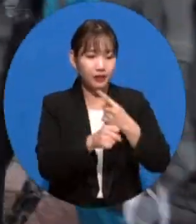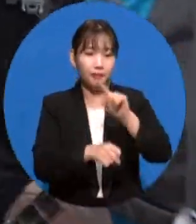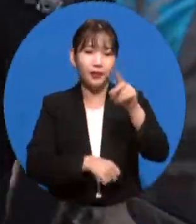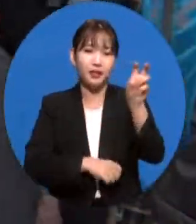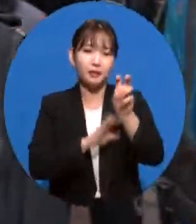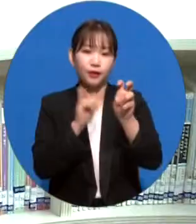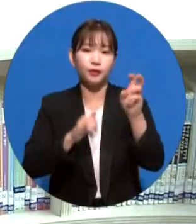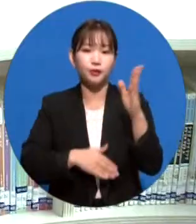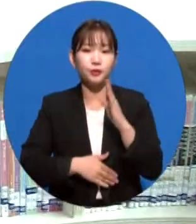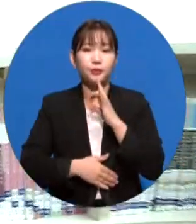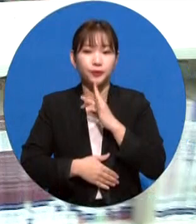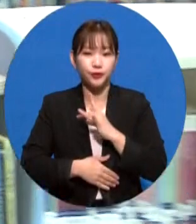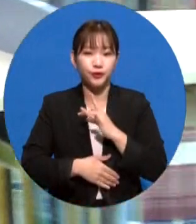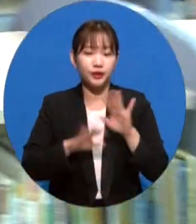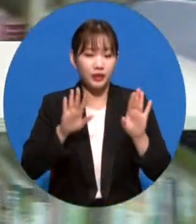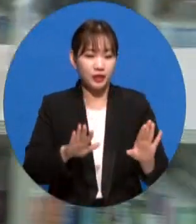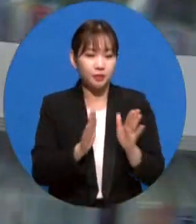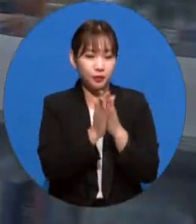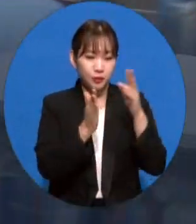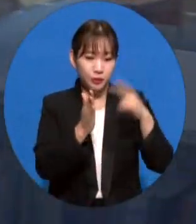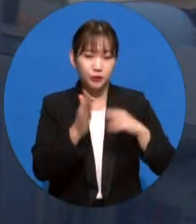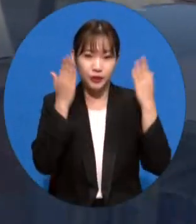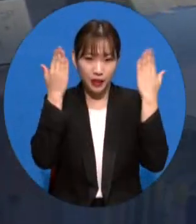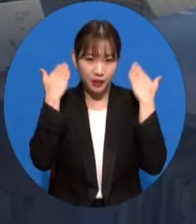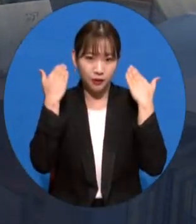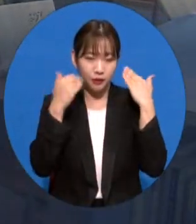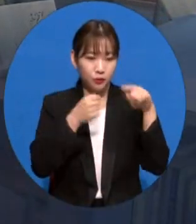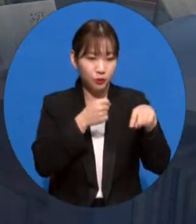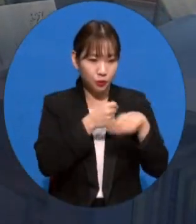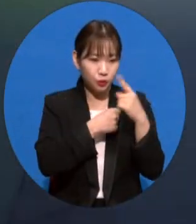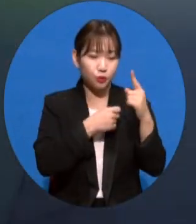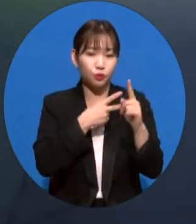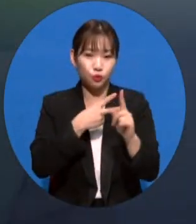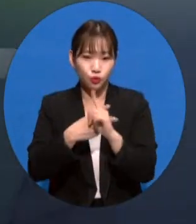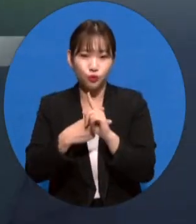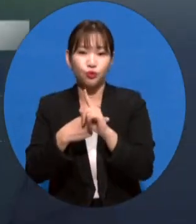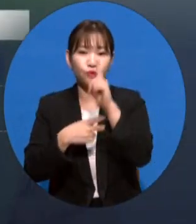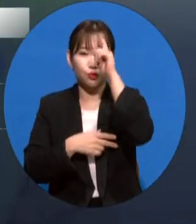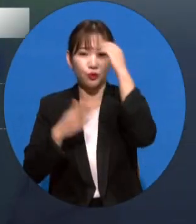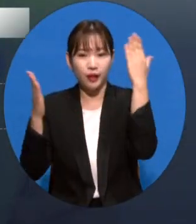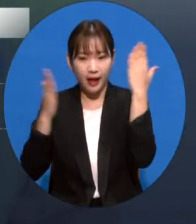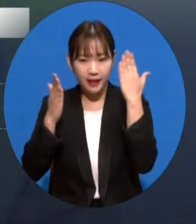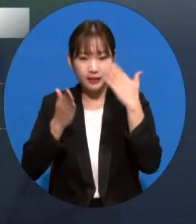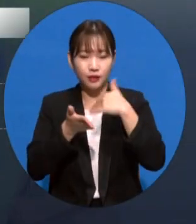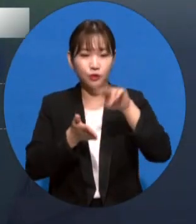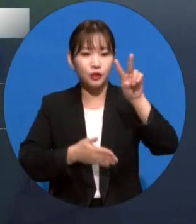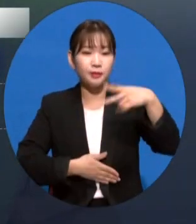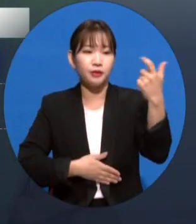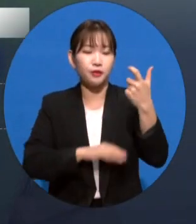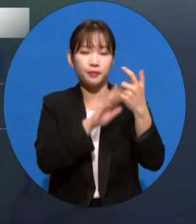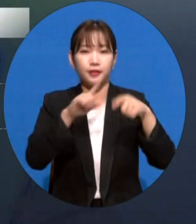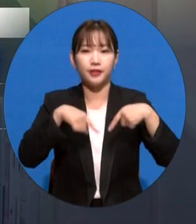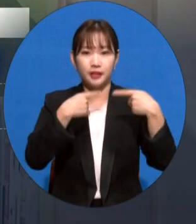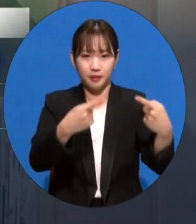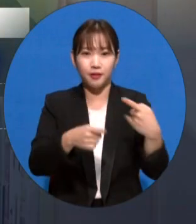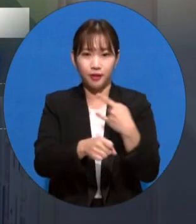수준이었습니다. 이번 독서 입문학교는 초등학생과 중학생, 고등학생 260여 명이